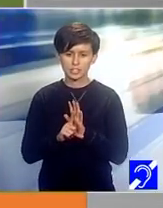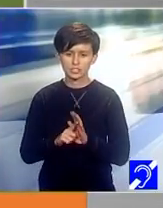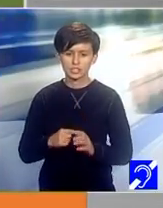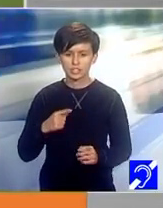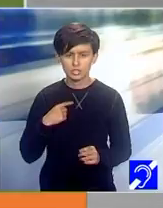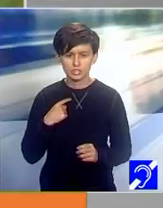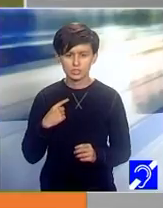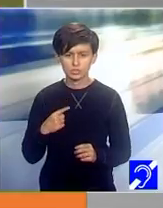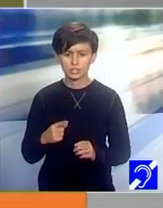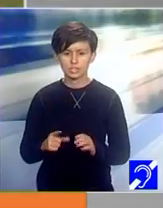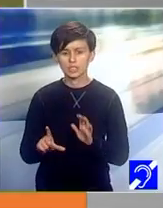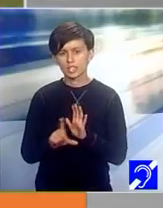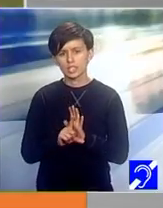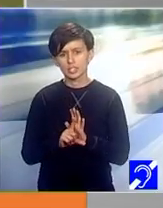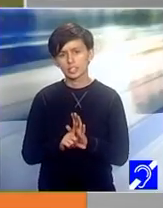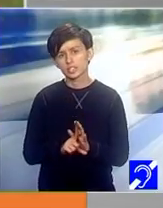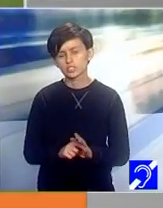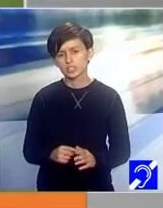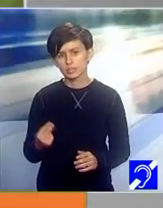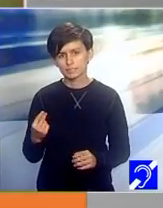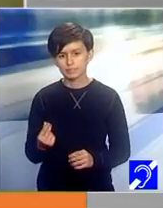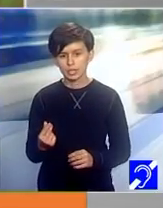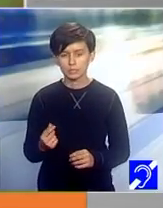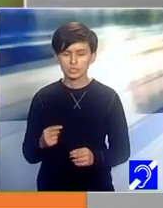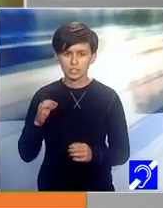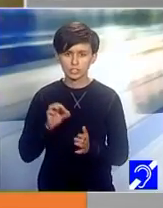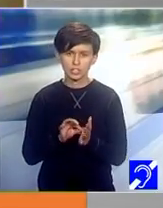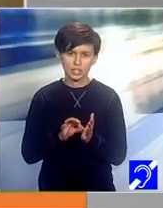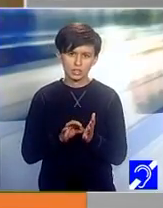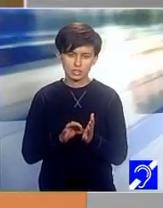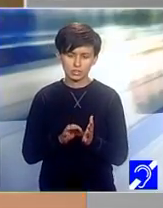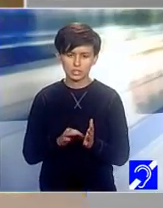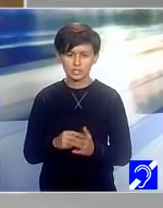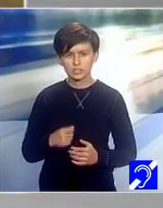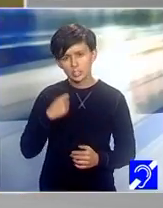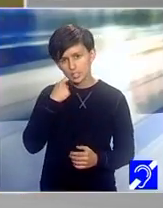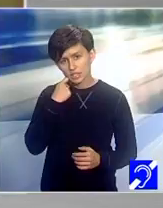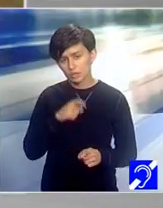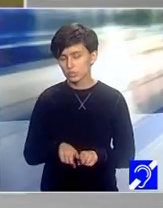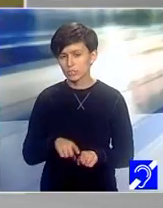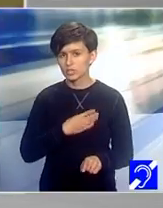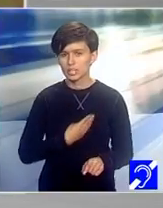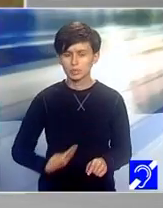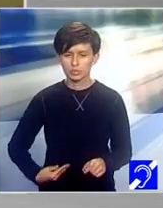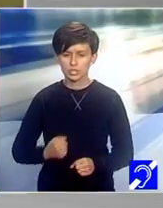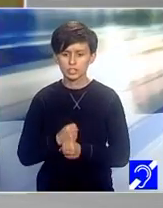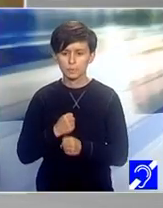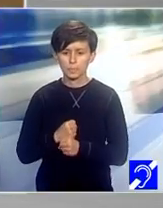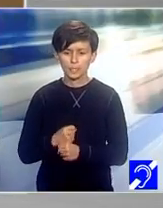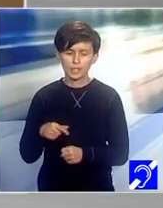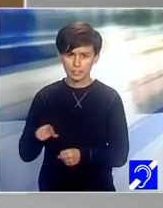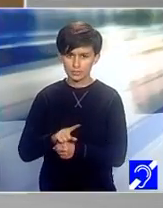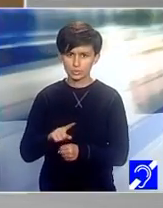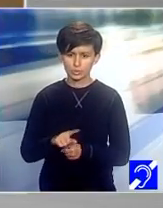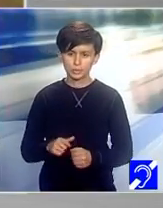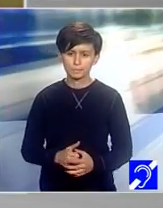valabile și la Timișoara și la Cluj. Nu beneficiem de condiții diferite sau București și Cluj. Avem aceleași condiții. Se muncește la chestiunea asta. Până